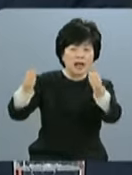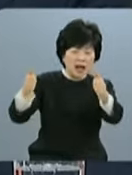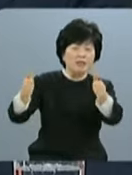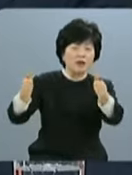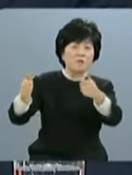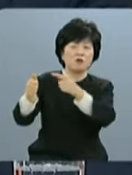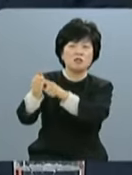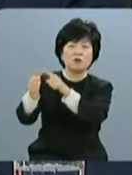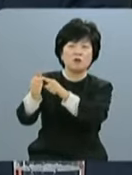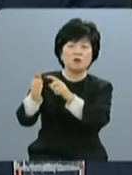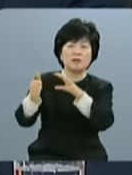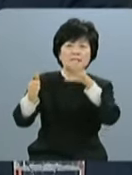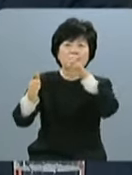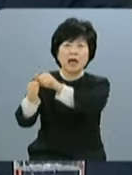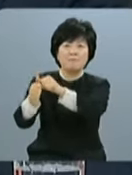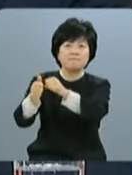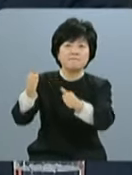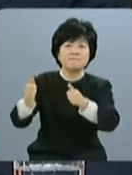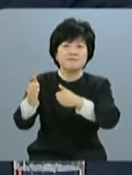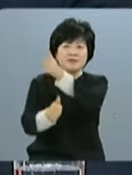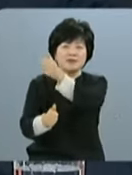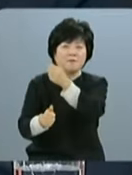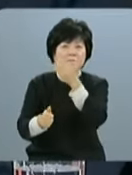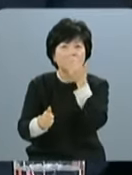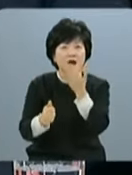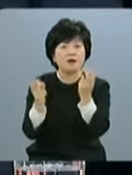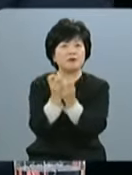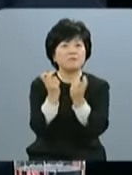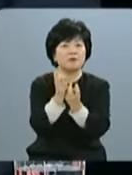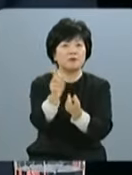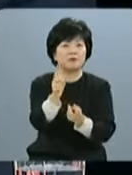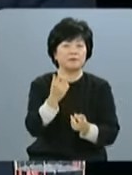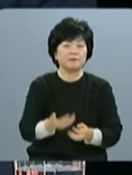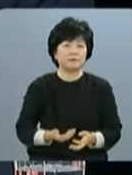과정에서 이것을 제압할 수 있는지 말씀해 주십시오.